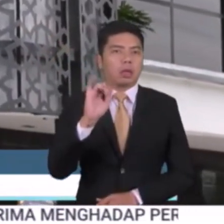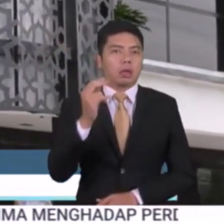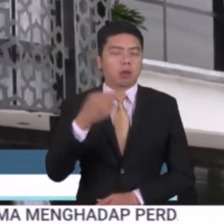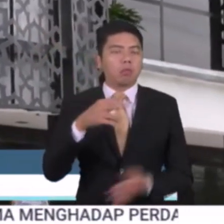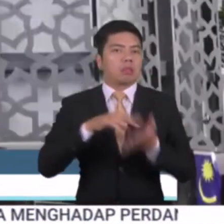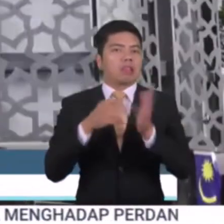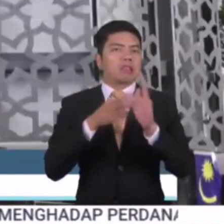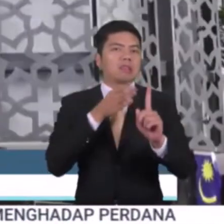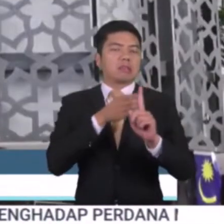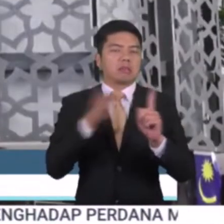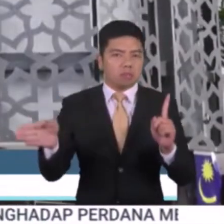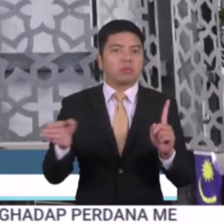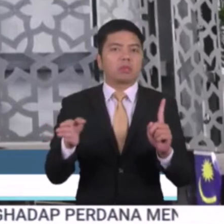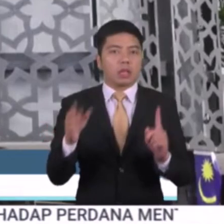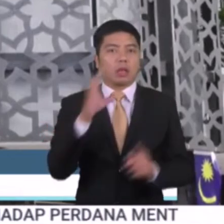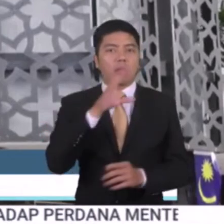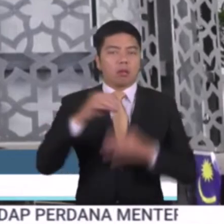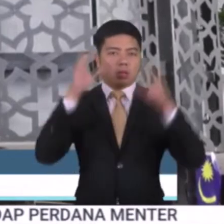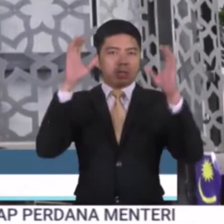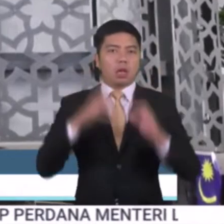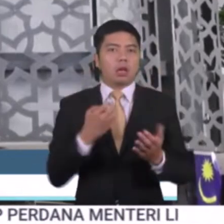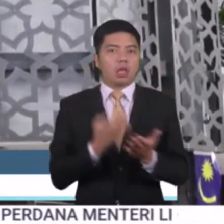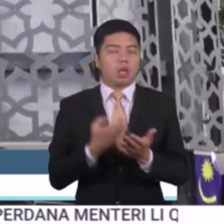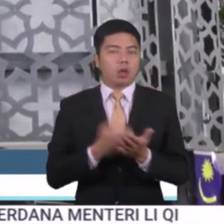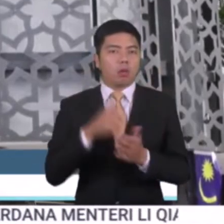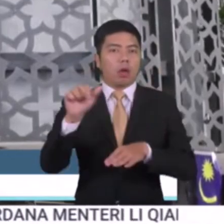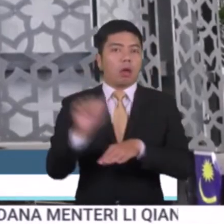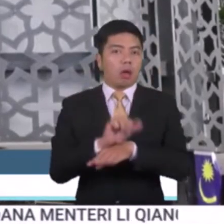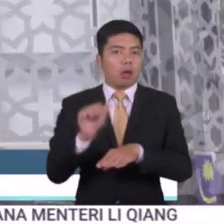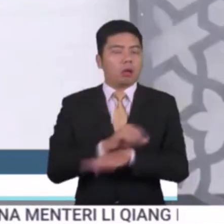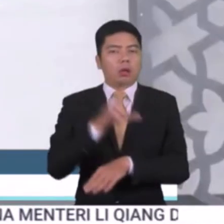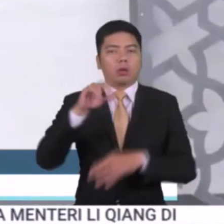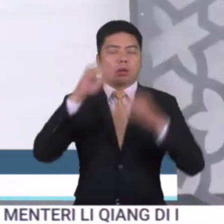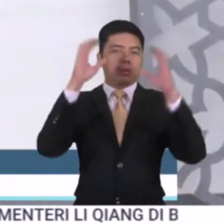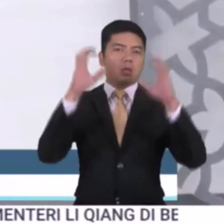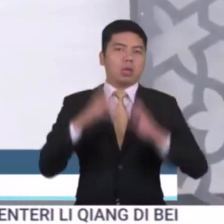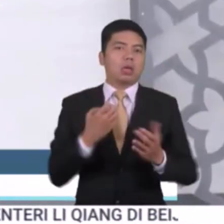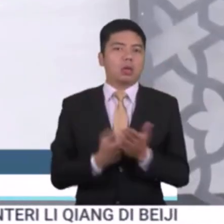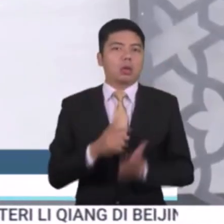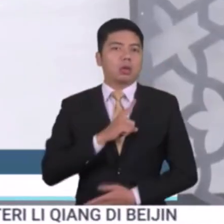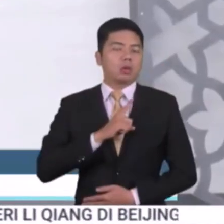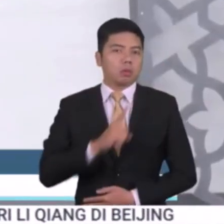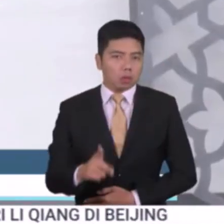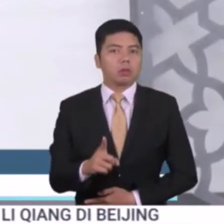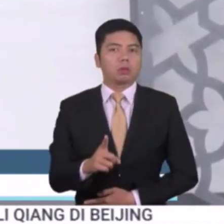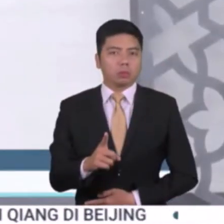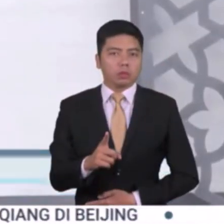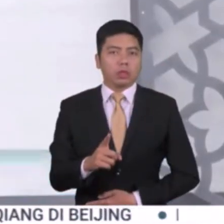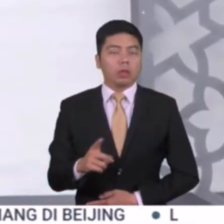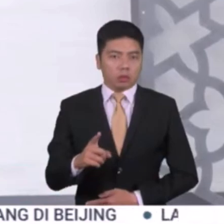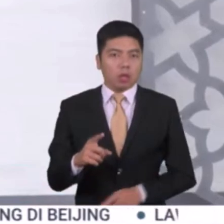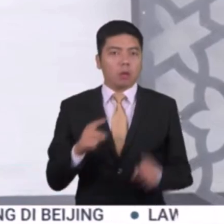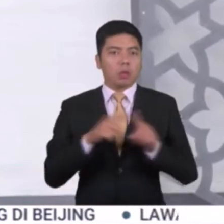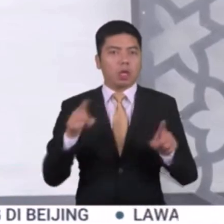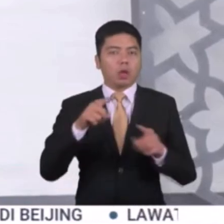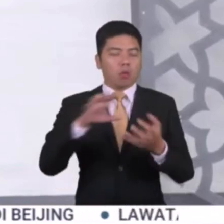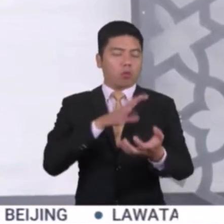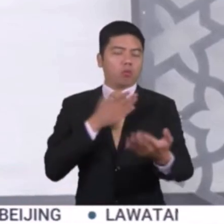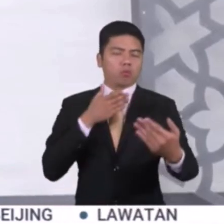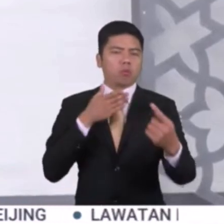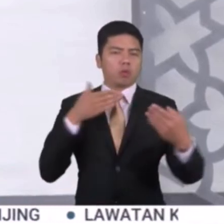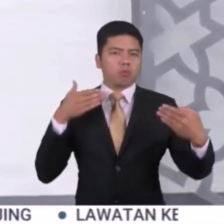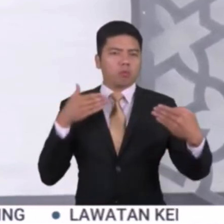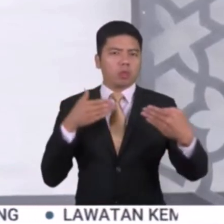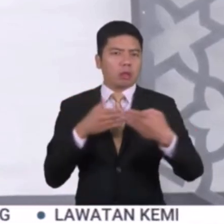sesat. Turut disimpulkan, model ekonomi yang diamalkan bukanlah model ekonomi Islam yang sebenar. Malah ia bercanggah